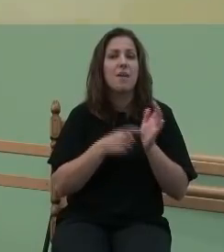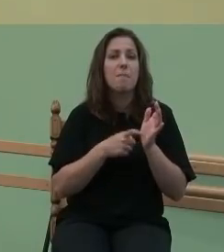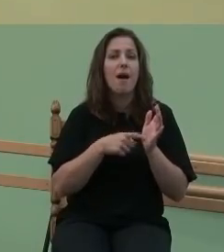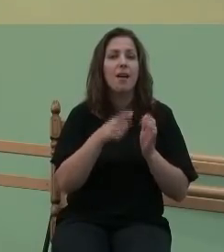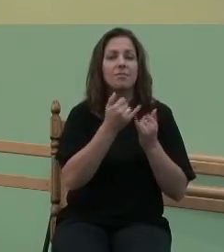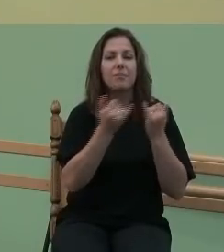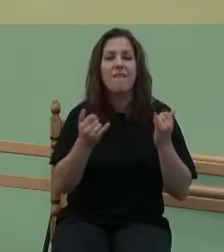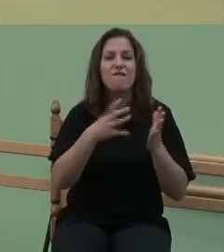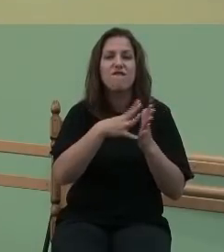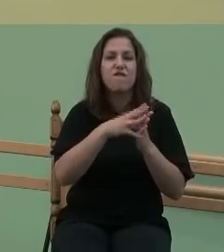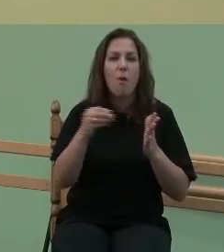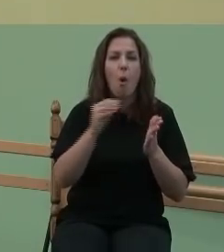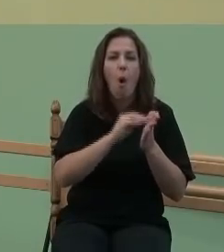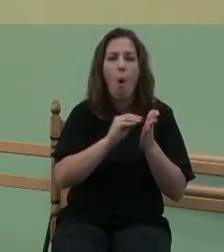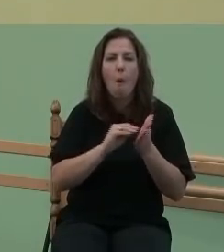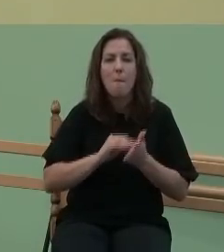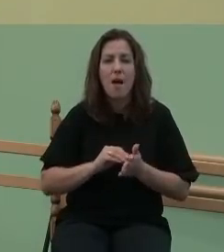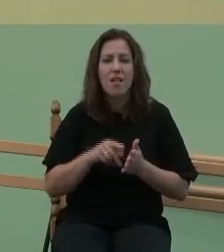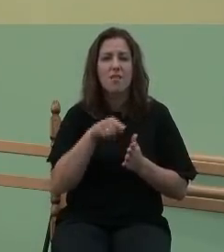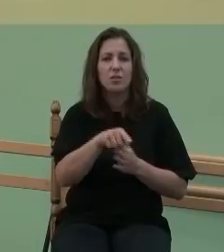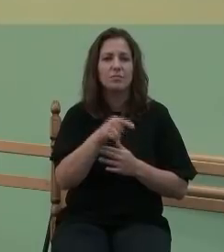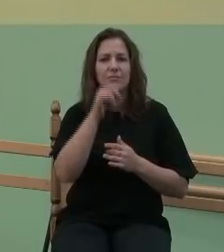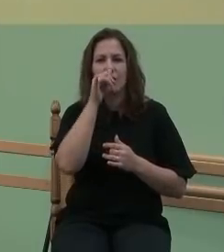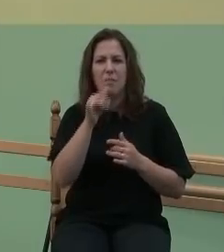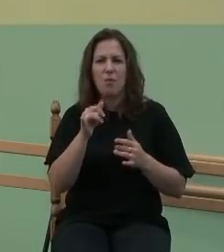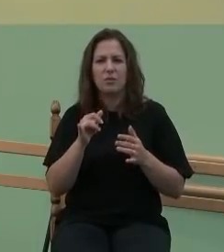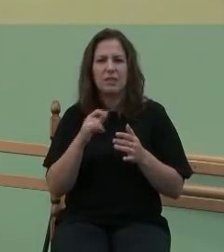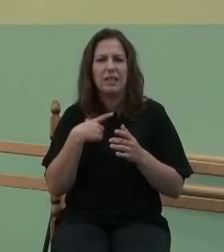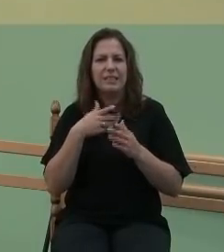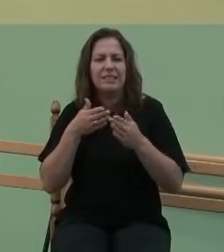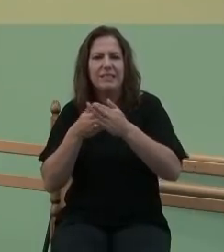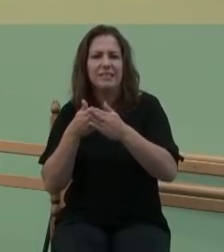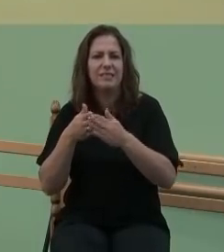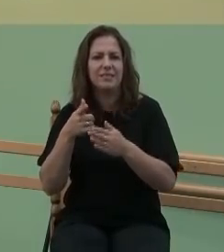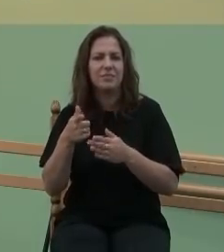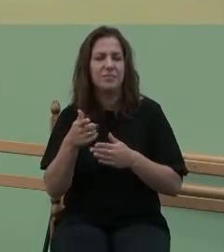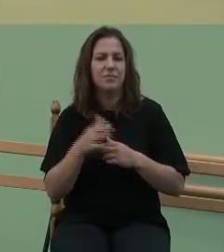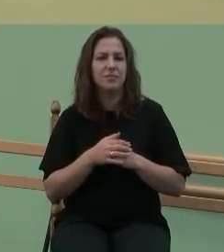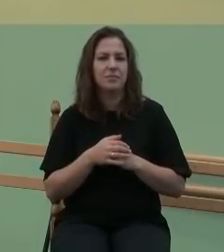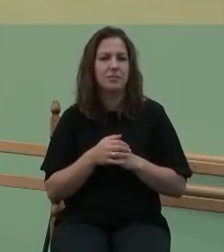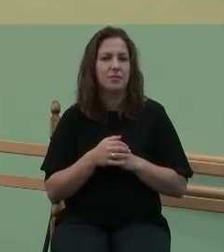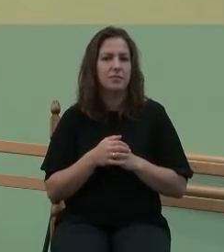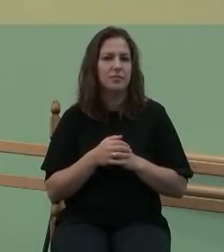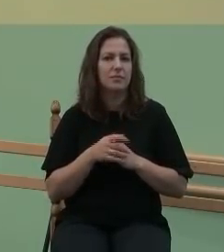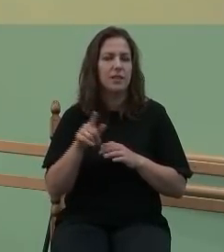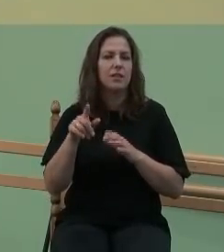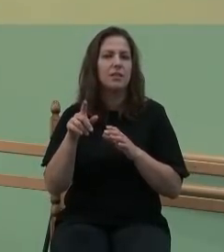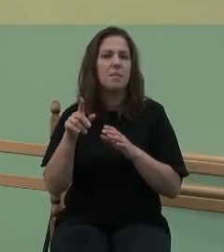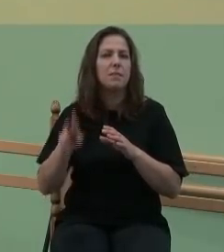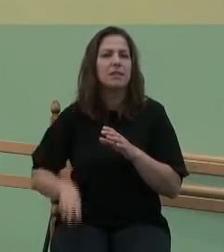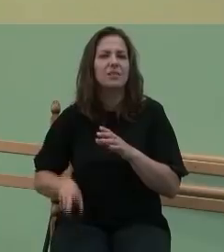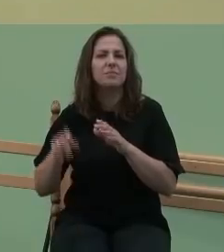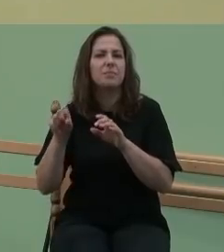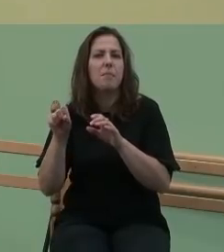tylu formalności, że nie można do tego się dobić. Za drogi wymiar sprawiedliwości,